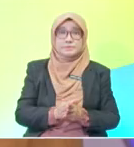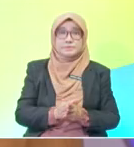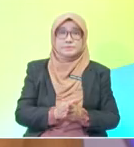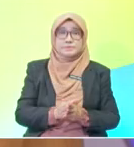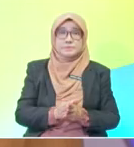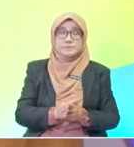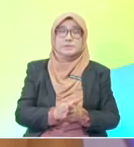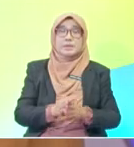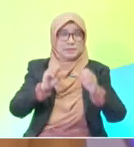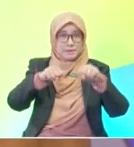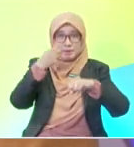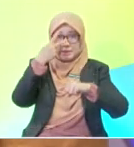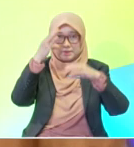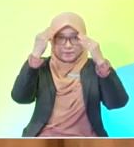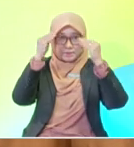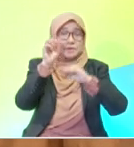ni.